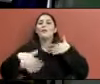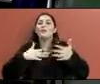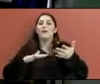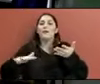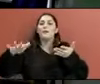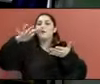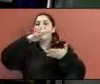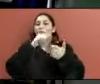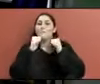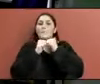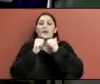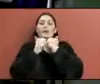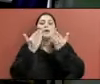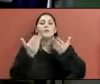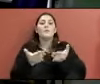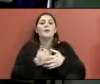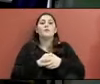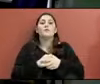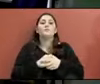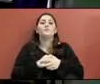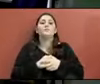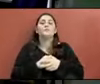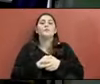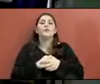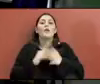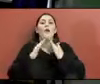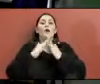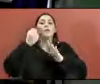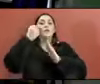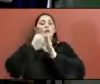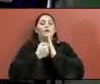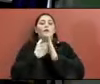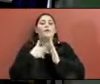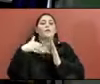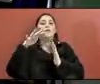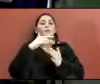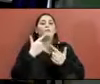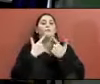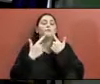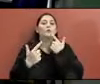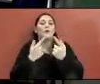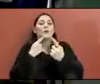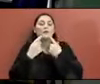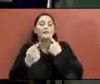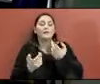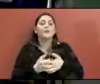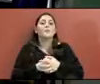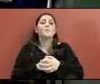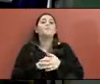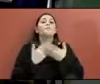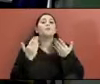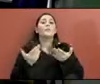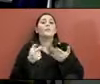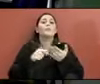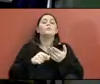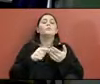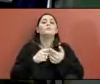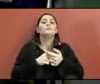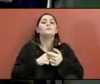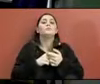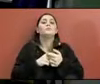söyledik. Sağlıklı kalmak için evde kalın dedik. Evet. Bu arada tabii bütün